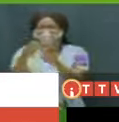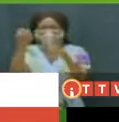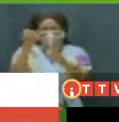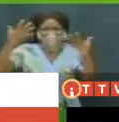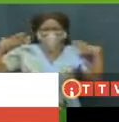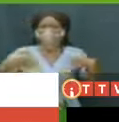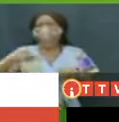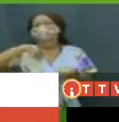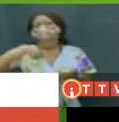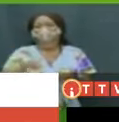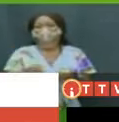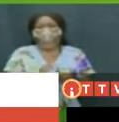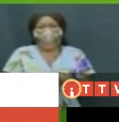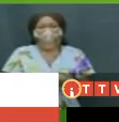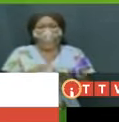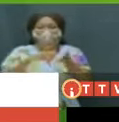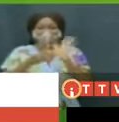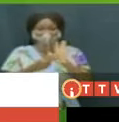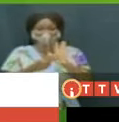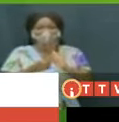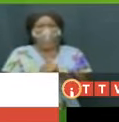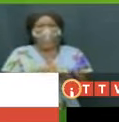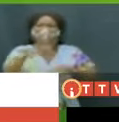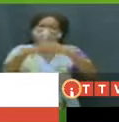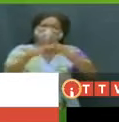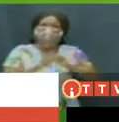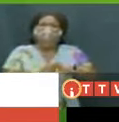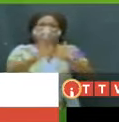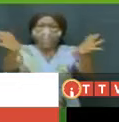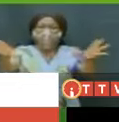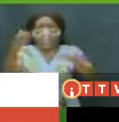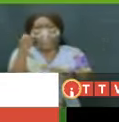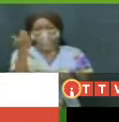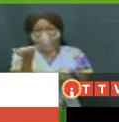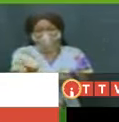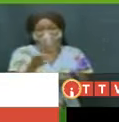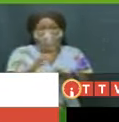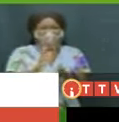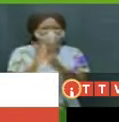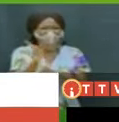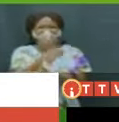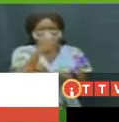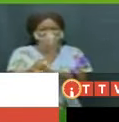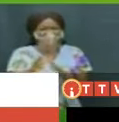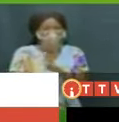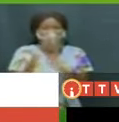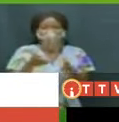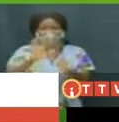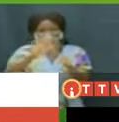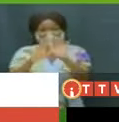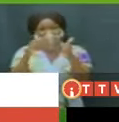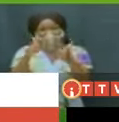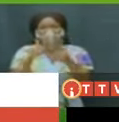tukhalako. Kutanthauza kuti tikhoza kupitiliza ndithu kupatsirana matendawo ngati titapanda kusamala kutsatira njira